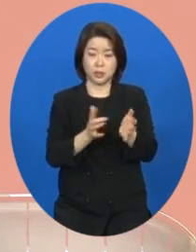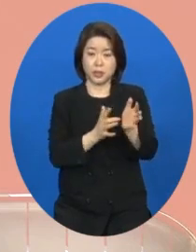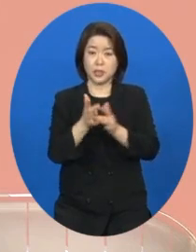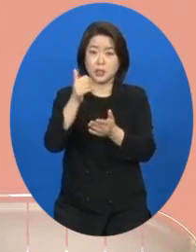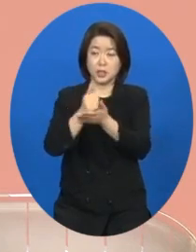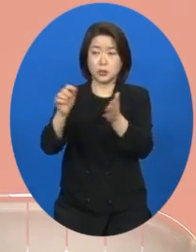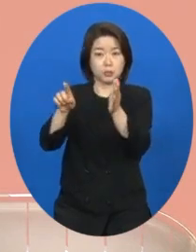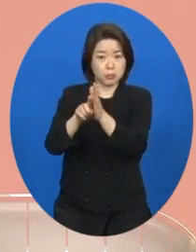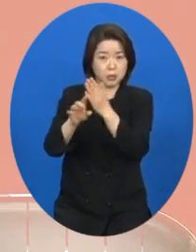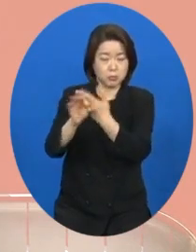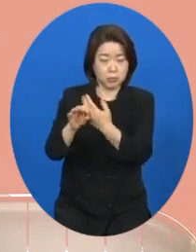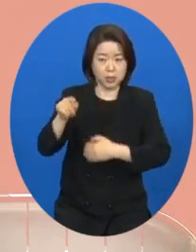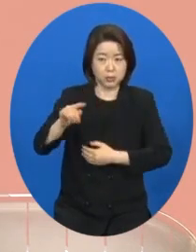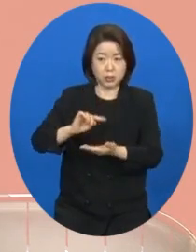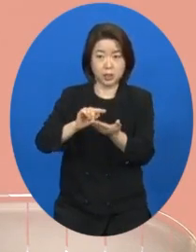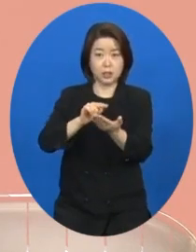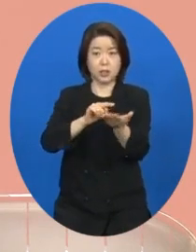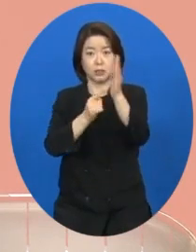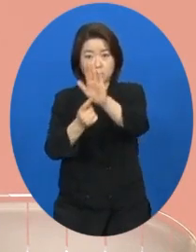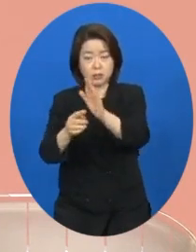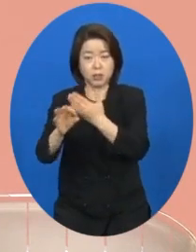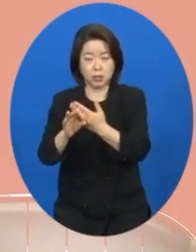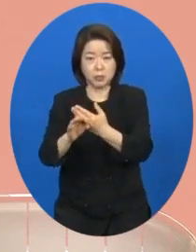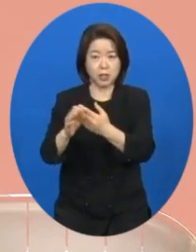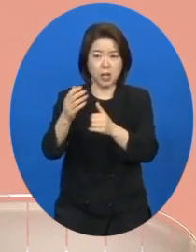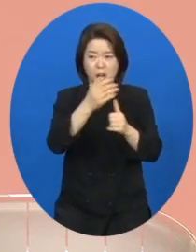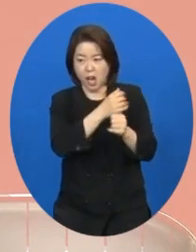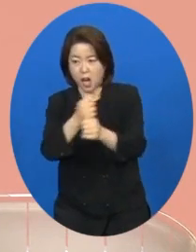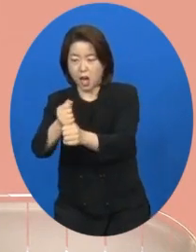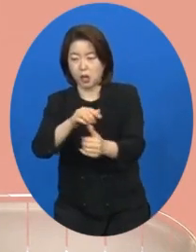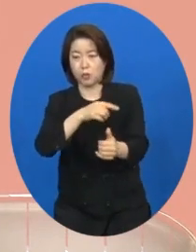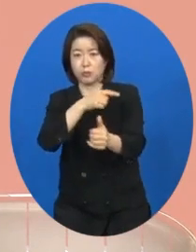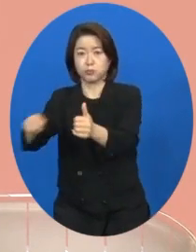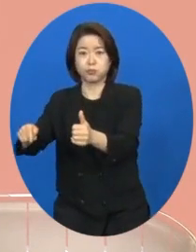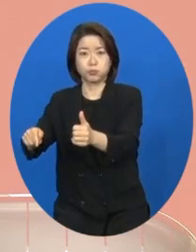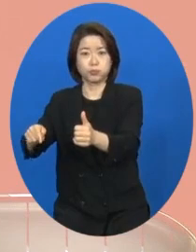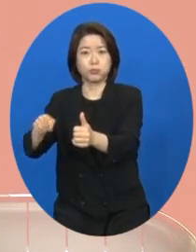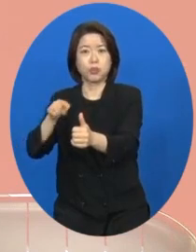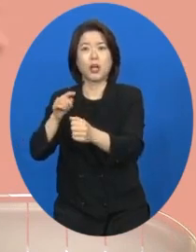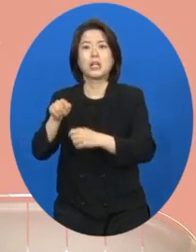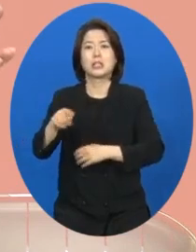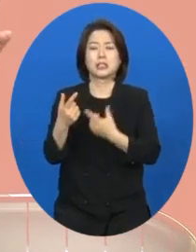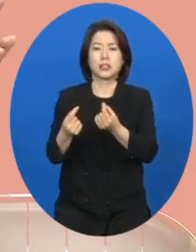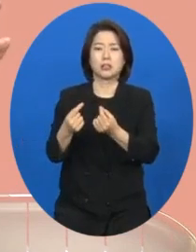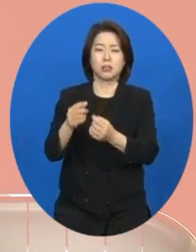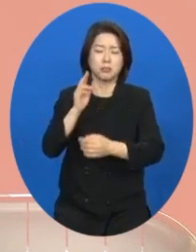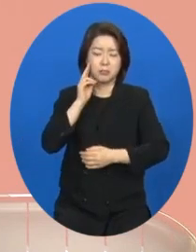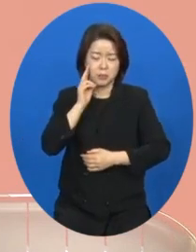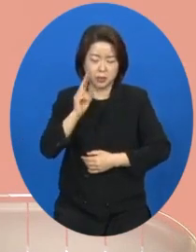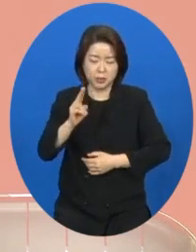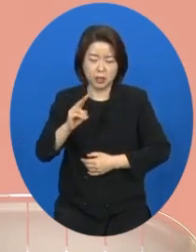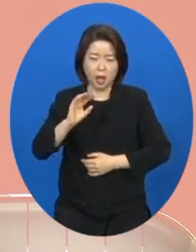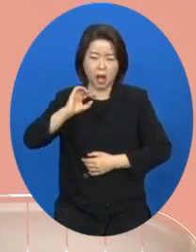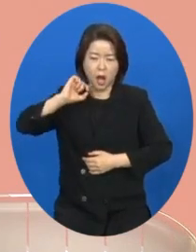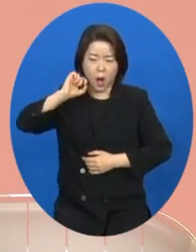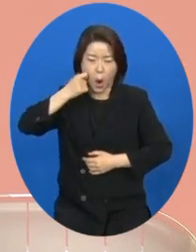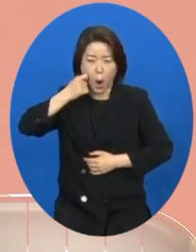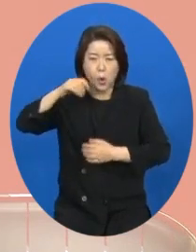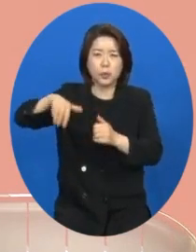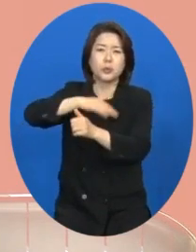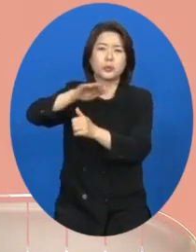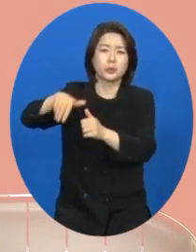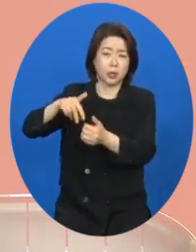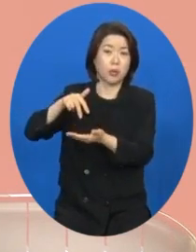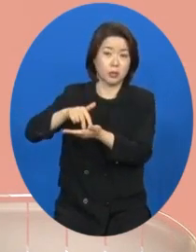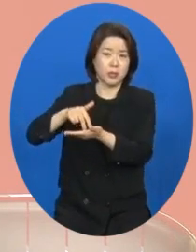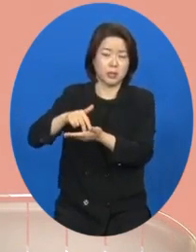믿으면 그걸 드러나면 끌려가서 죽는 그런 참 끔찍한 어려움 속에 있었어요.